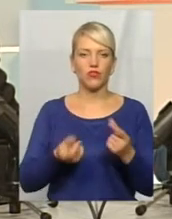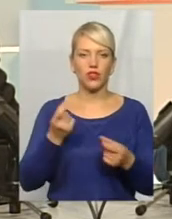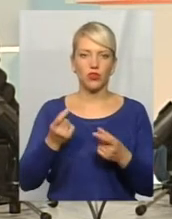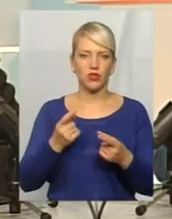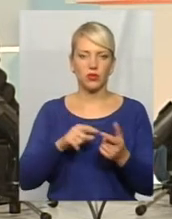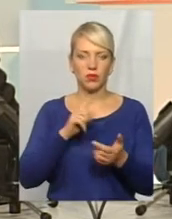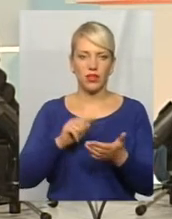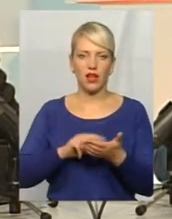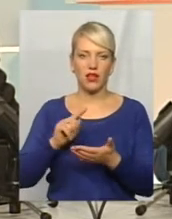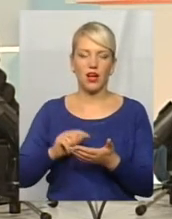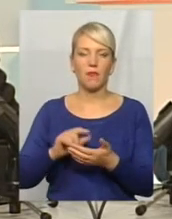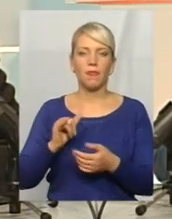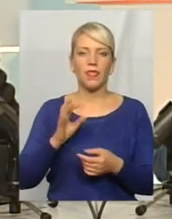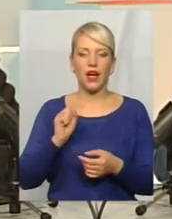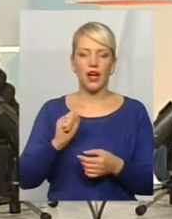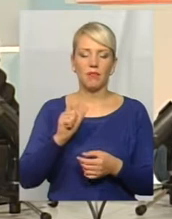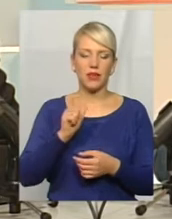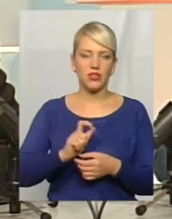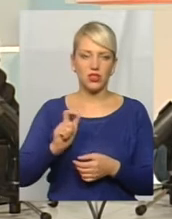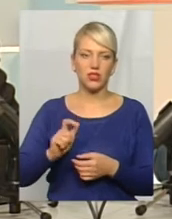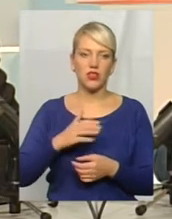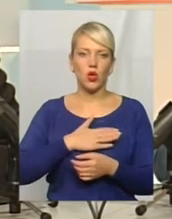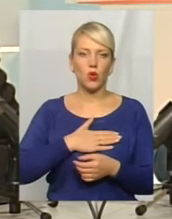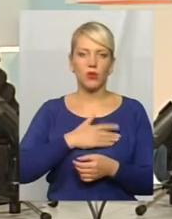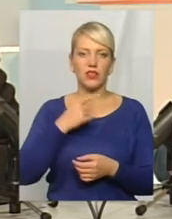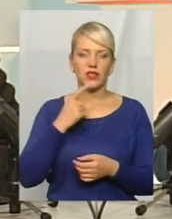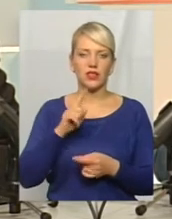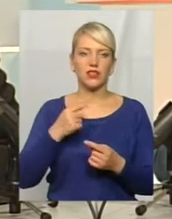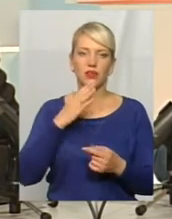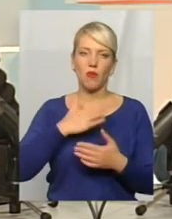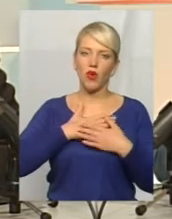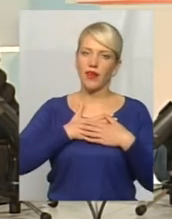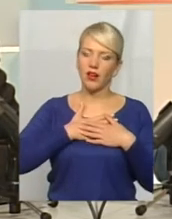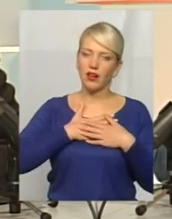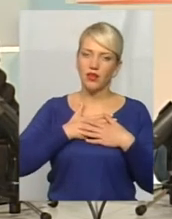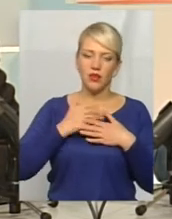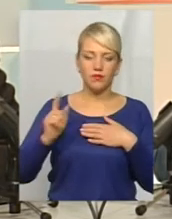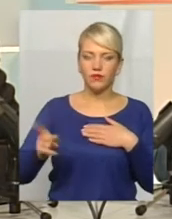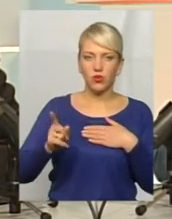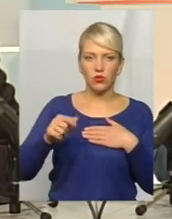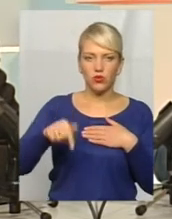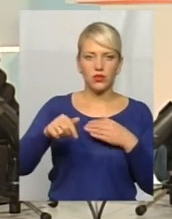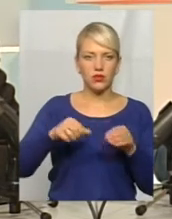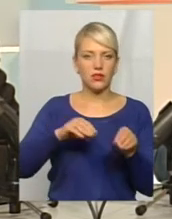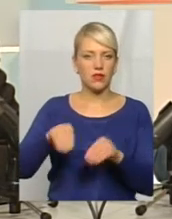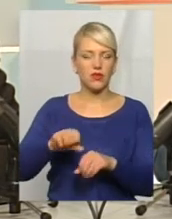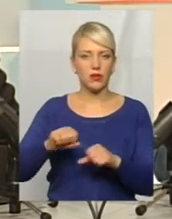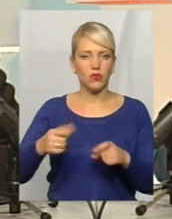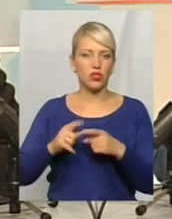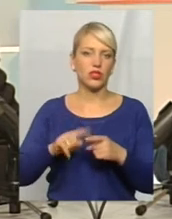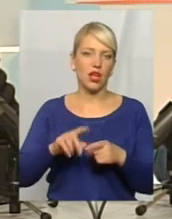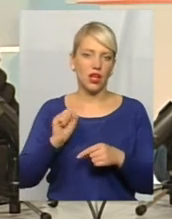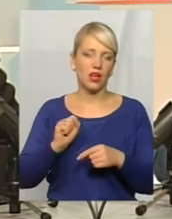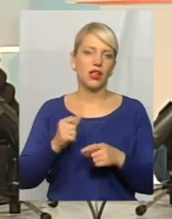Тому мешканці, звичайно, люблять казати, що це моє і не можна тут його виставляти. Всі контейнерні